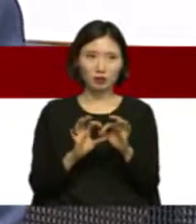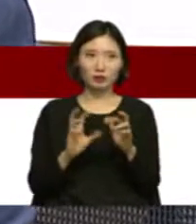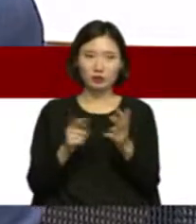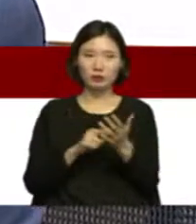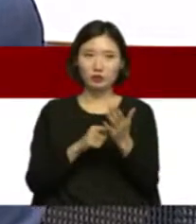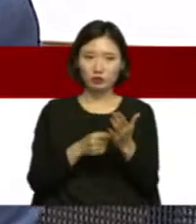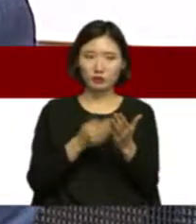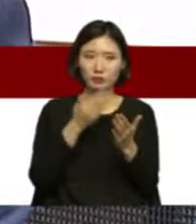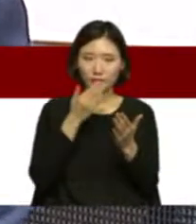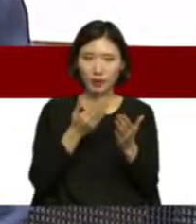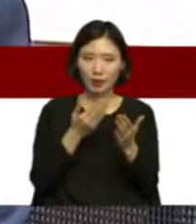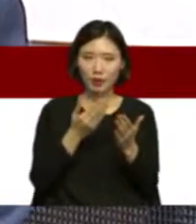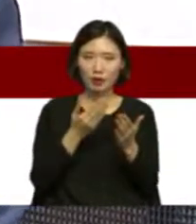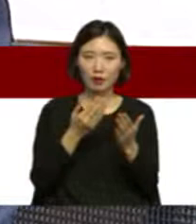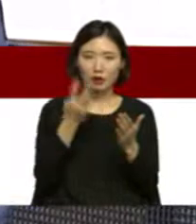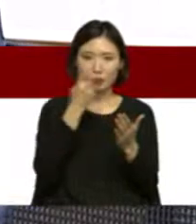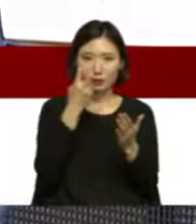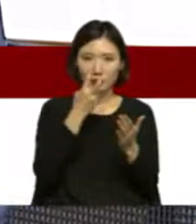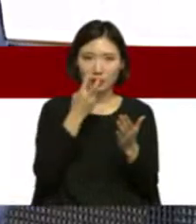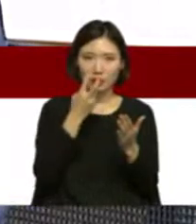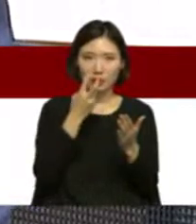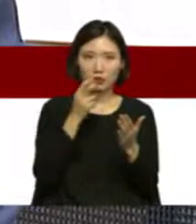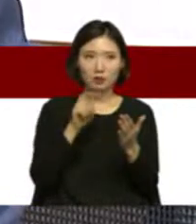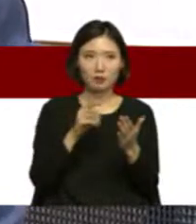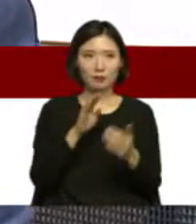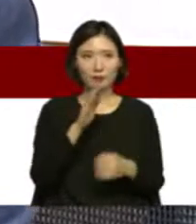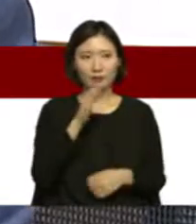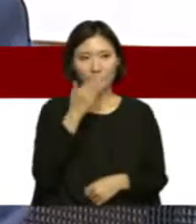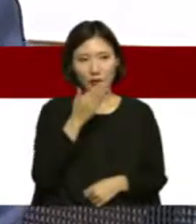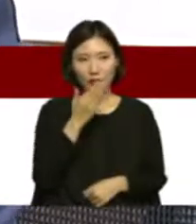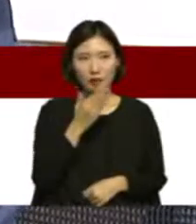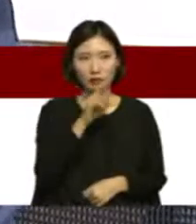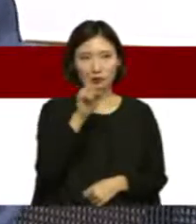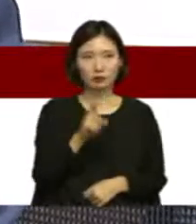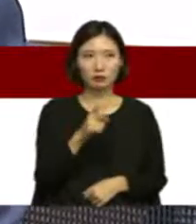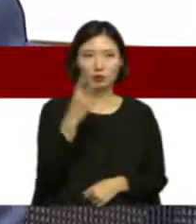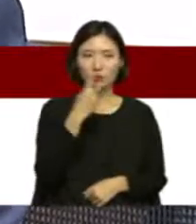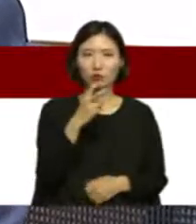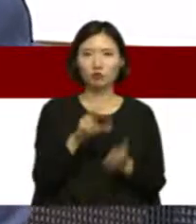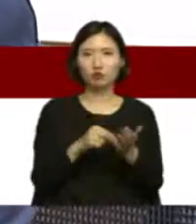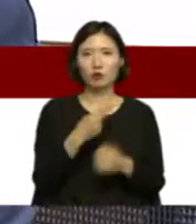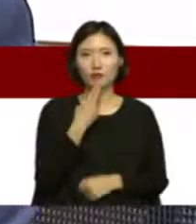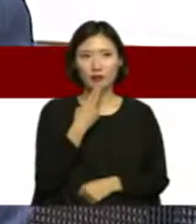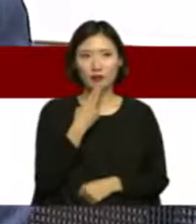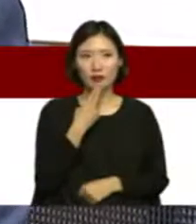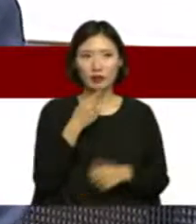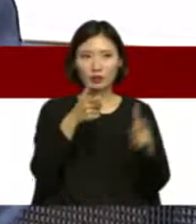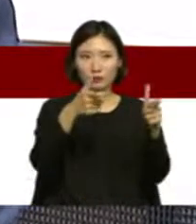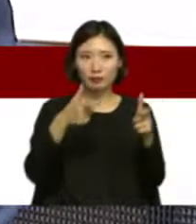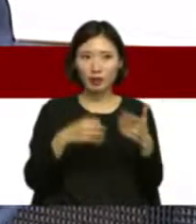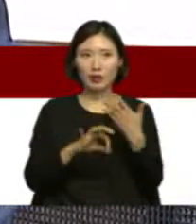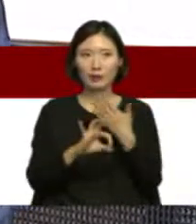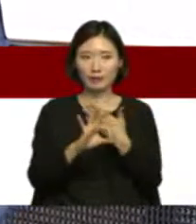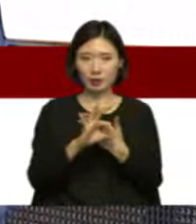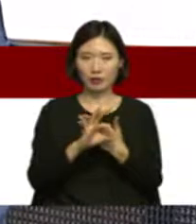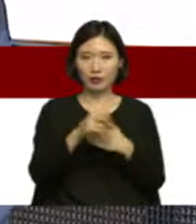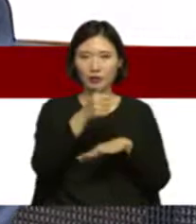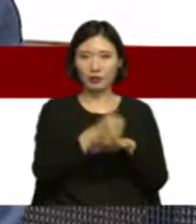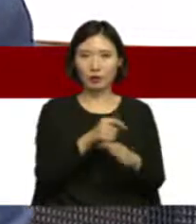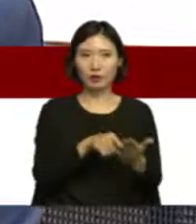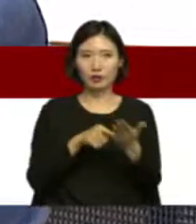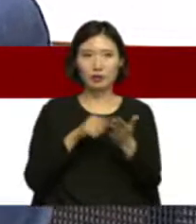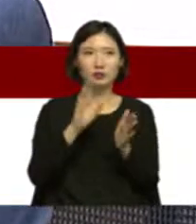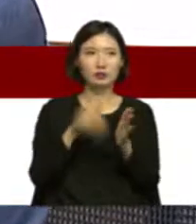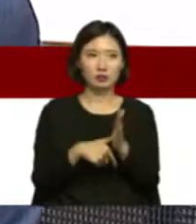올랐고 할 건데 어 이게 가능하냐 그래서 때 그 마 문제없다 라고 어떤 건 인제 됐을 때